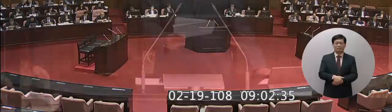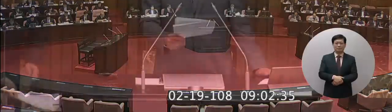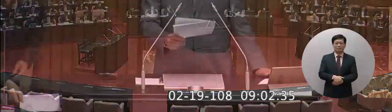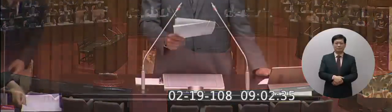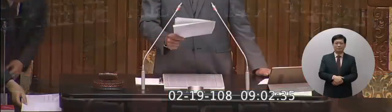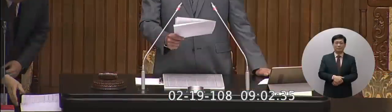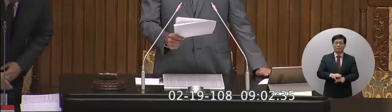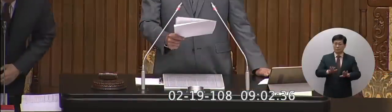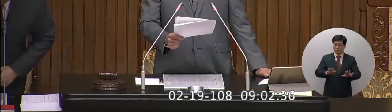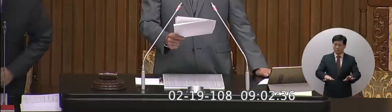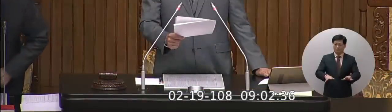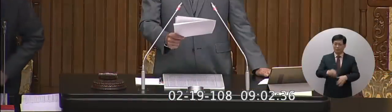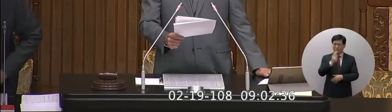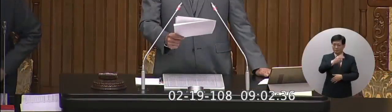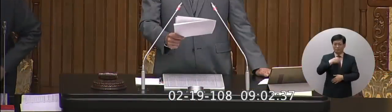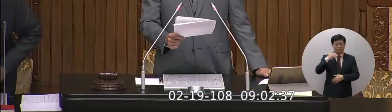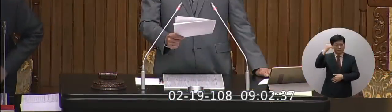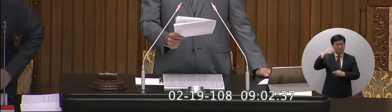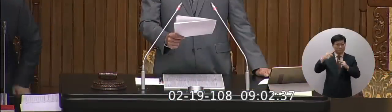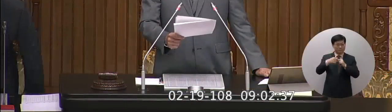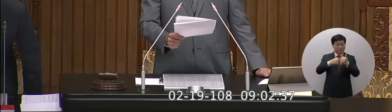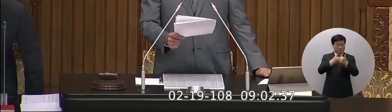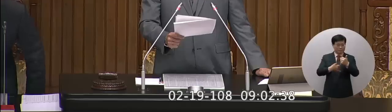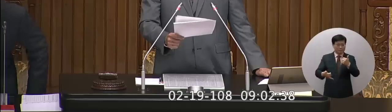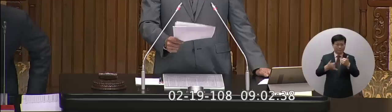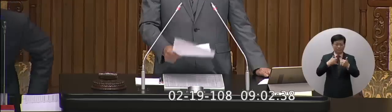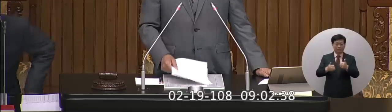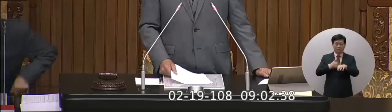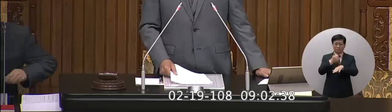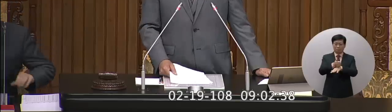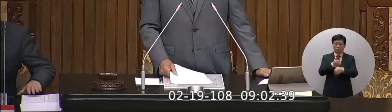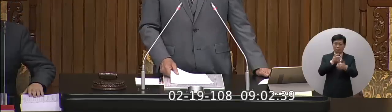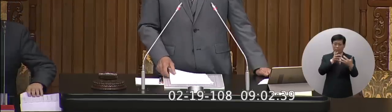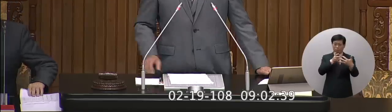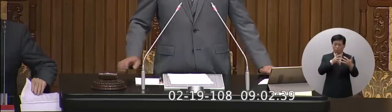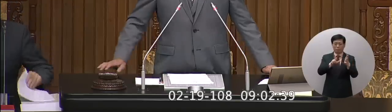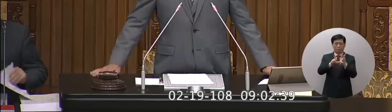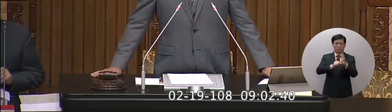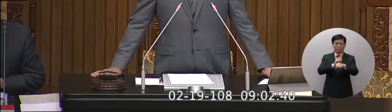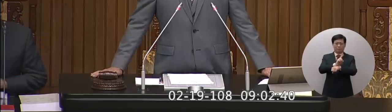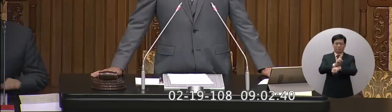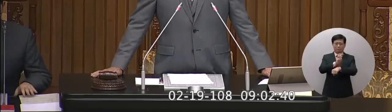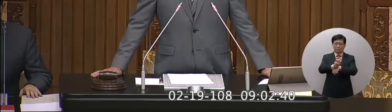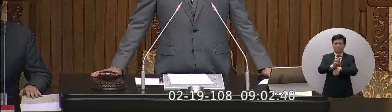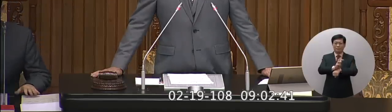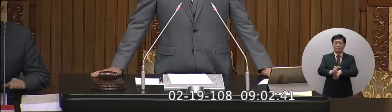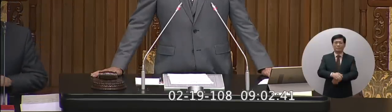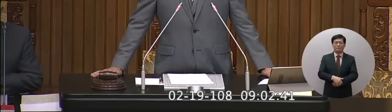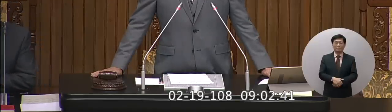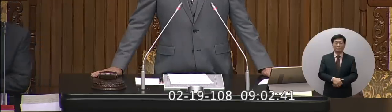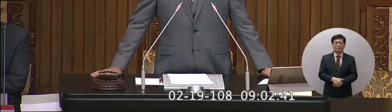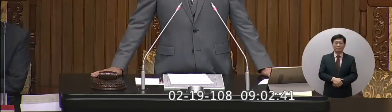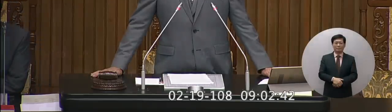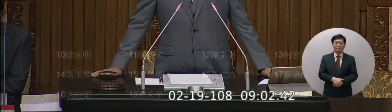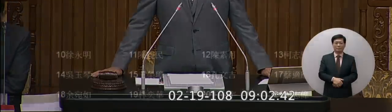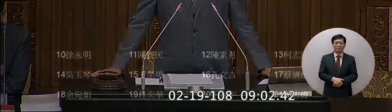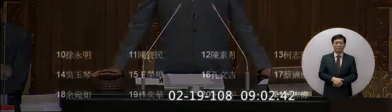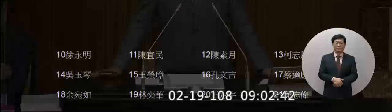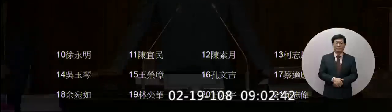现在我们请高金委员诉美质询，询答时间为30分钟。